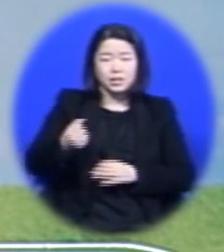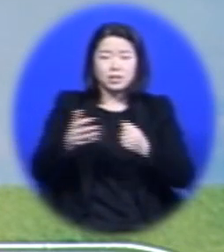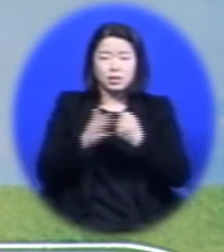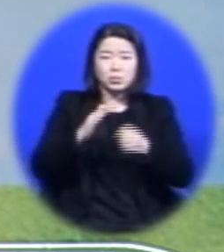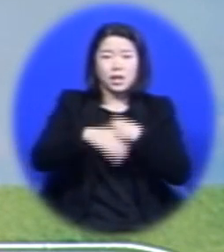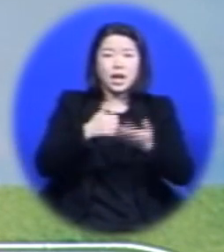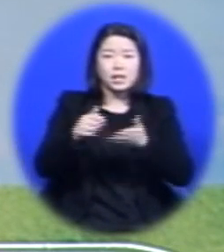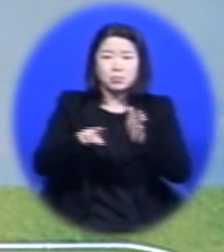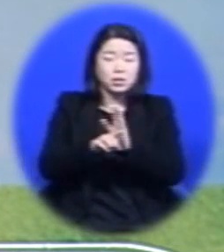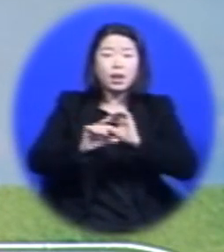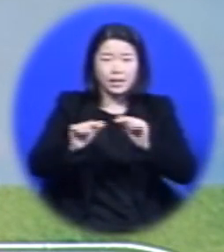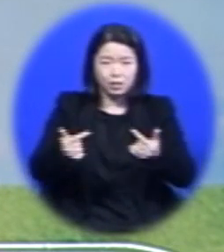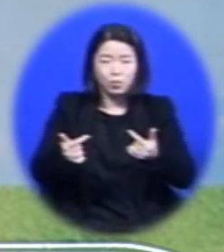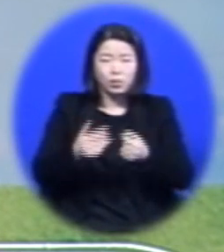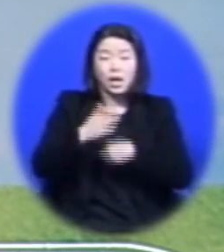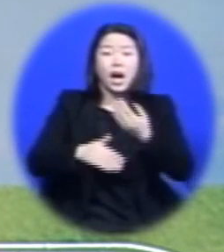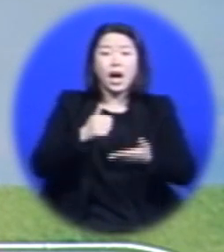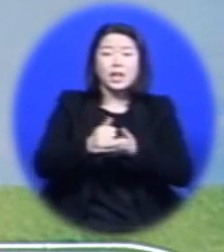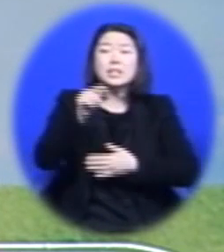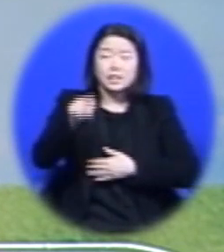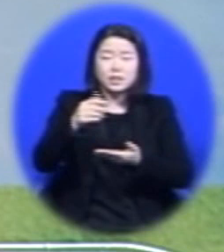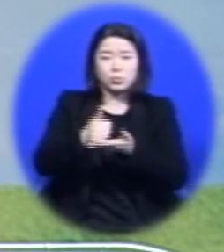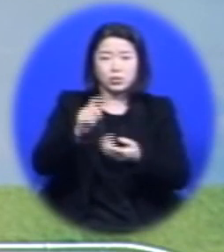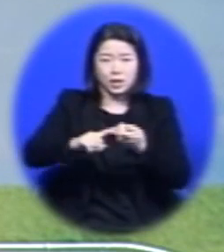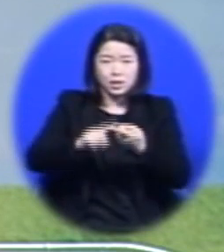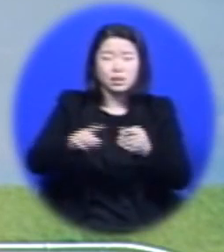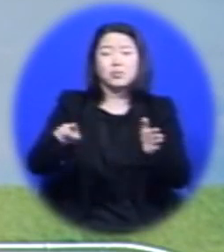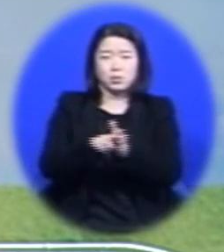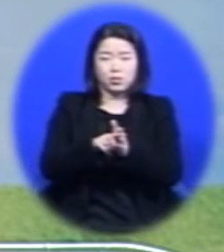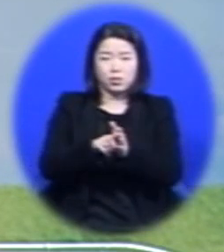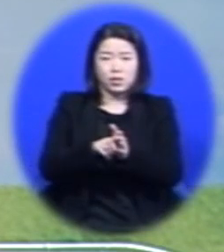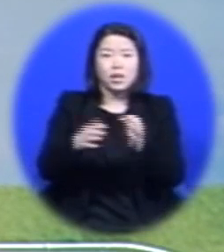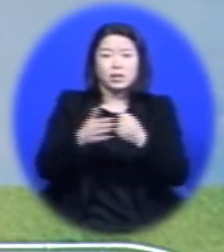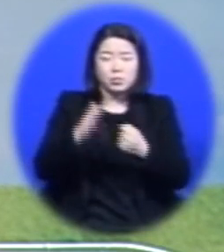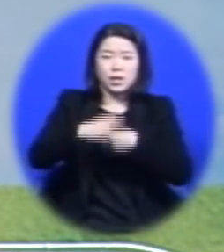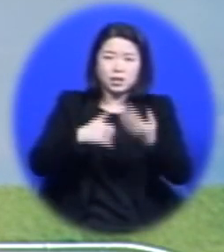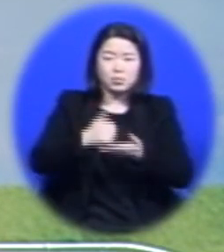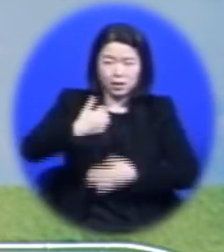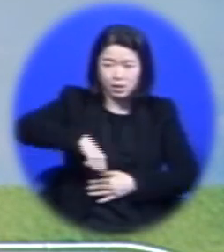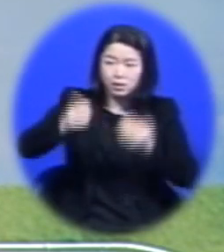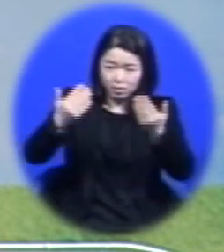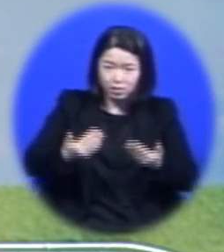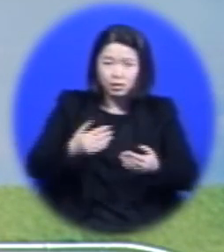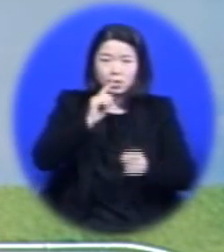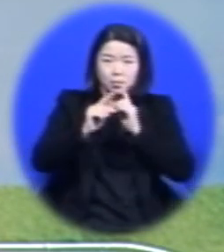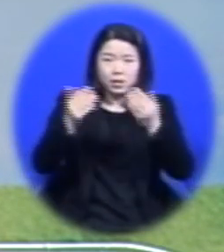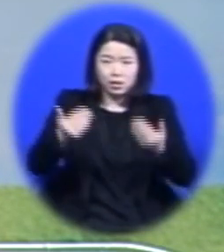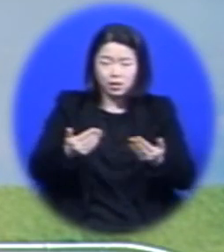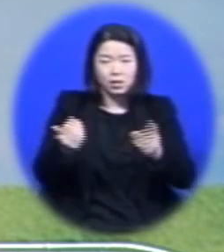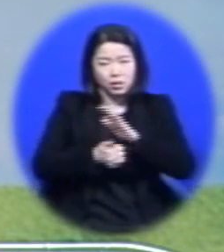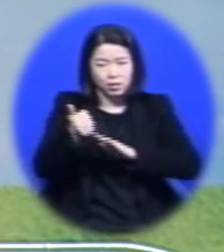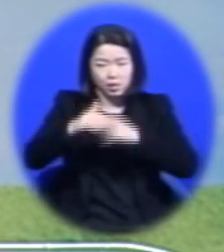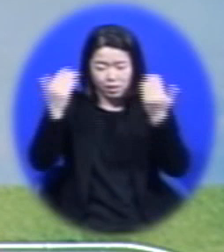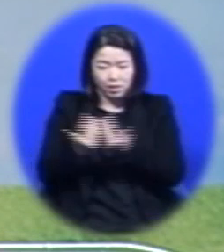든게 아니고 하나님 그분을 그냥 믿은 거예요 그랬더니 하나님이 아들을 주시겠다고 했는데 소망